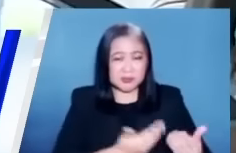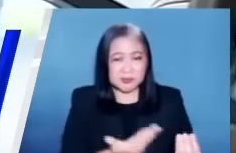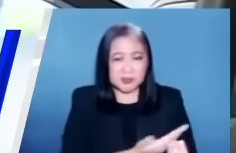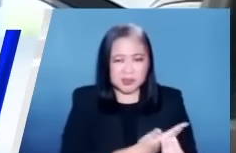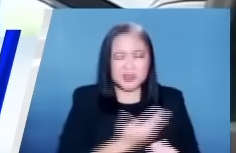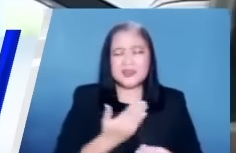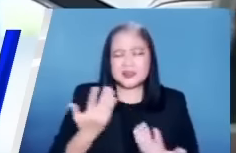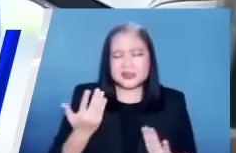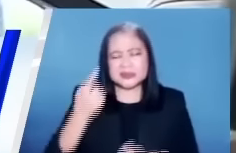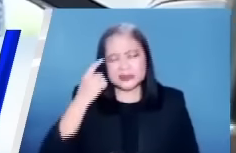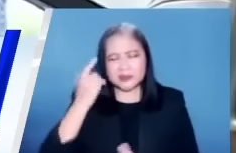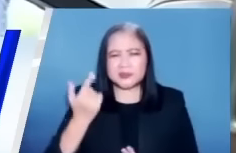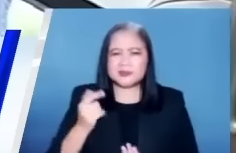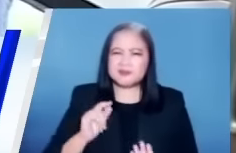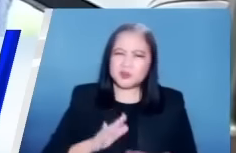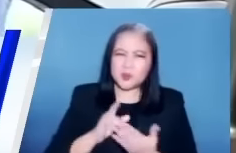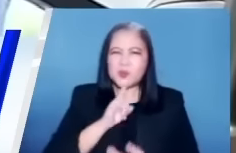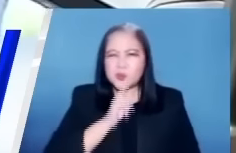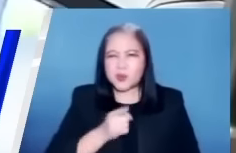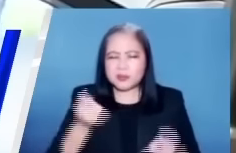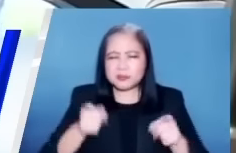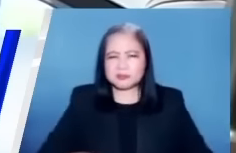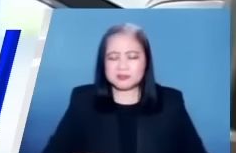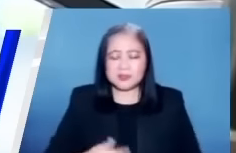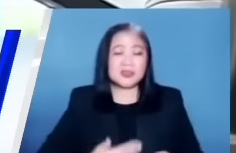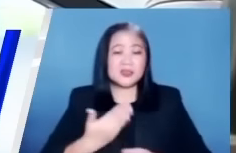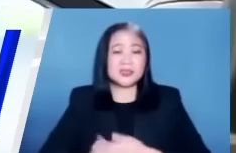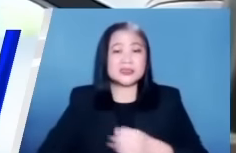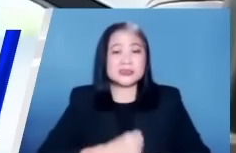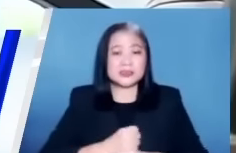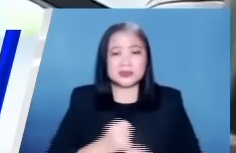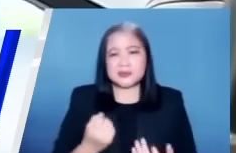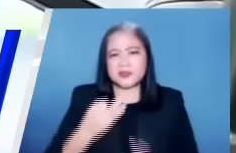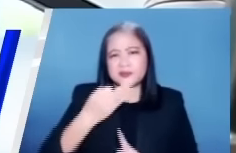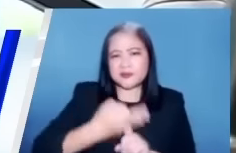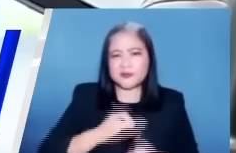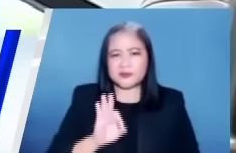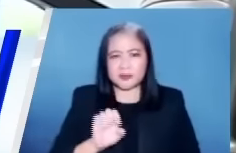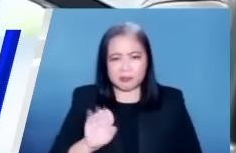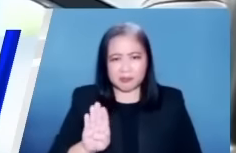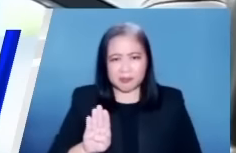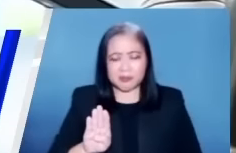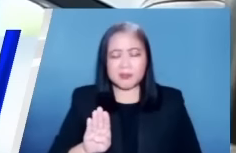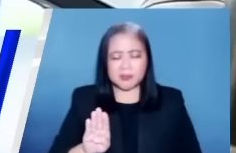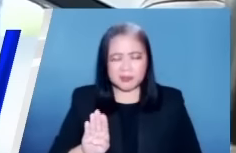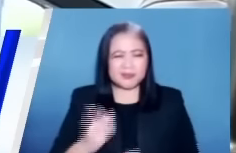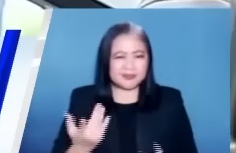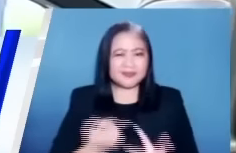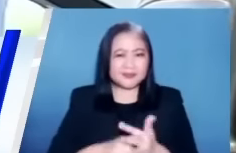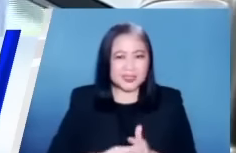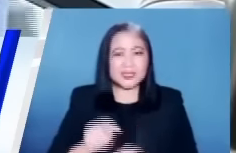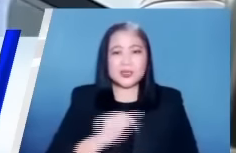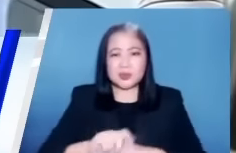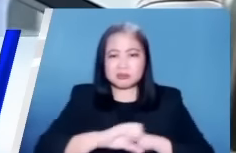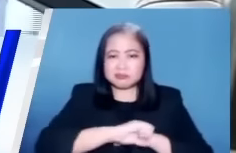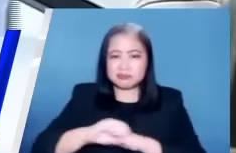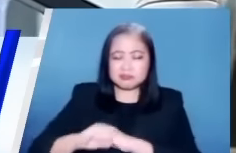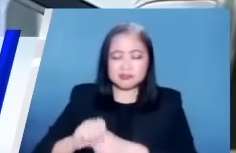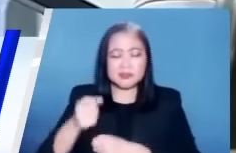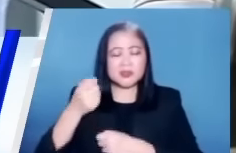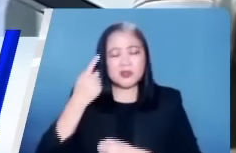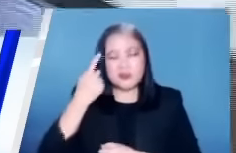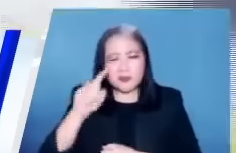Reality by next year come February Ano na National campaign na by